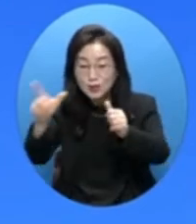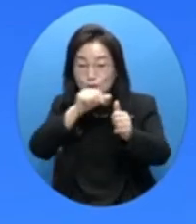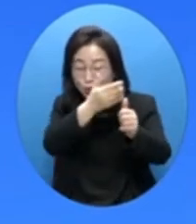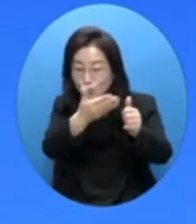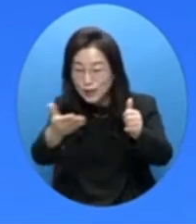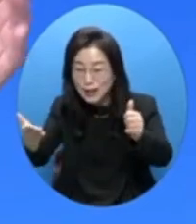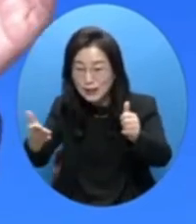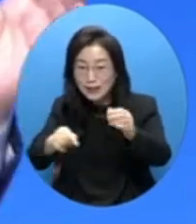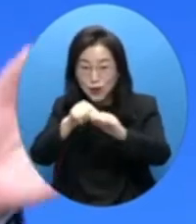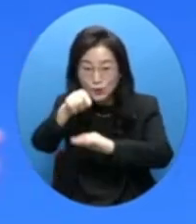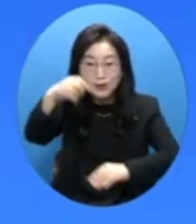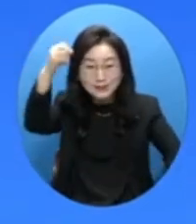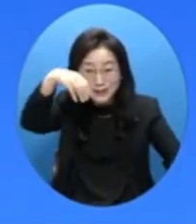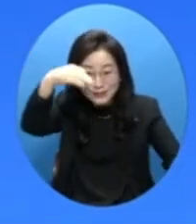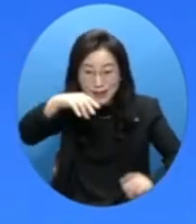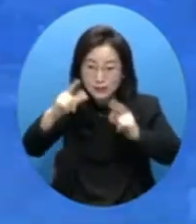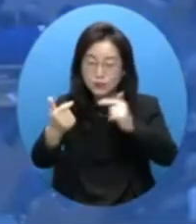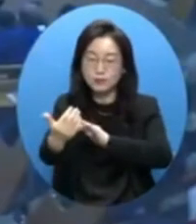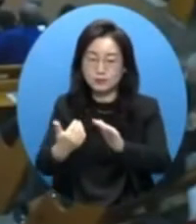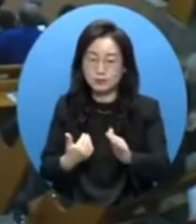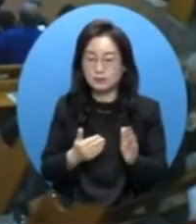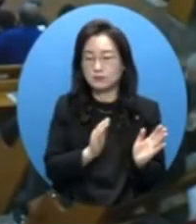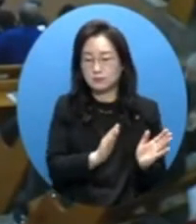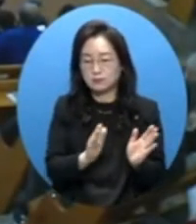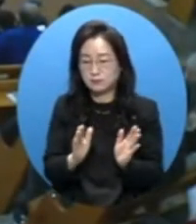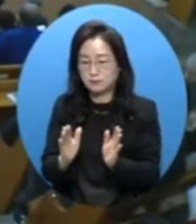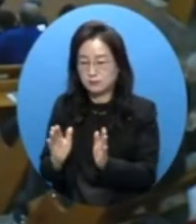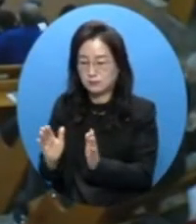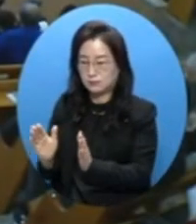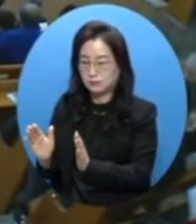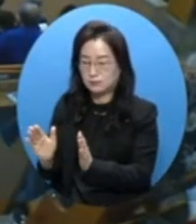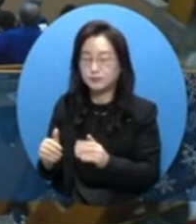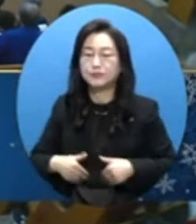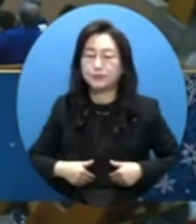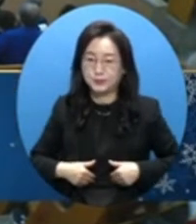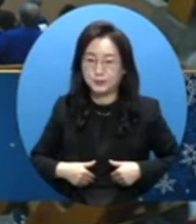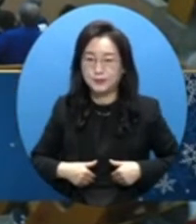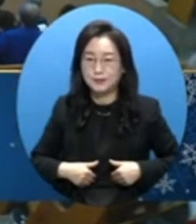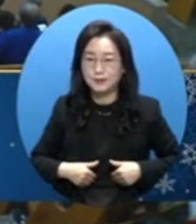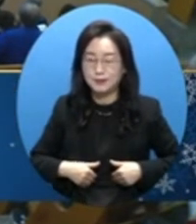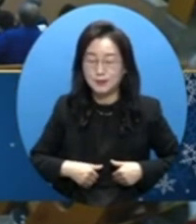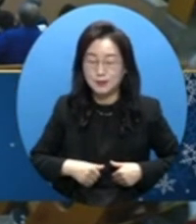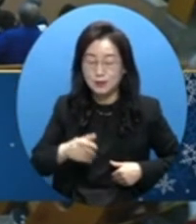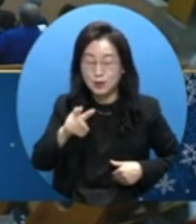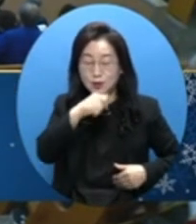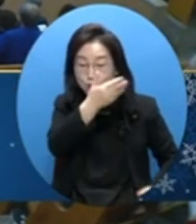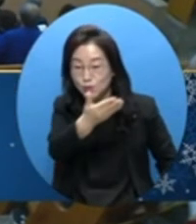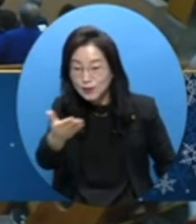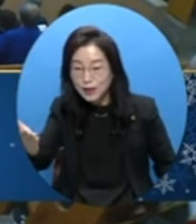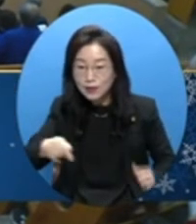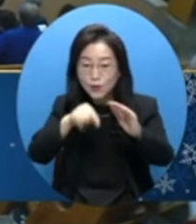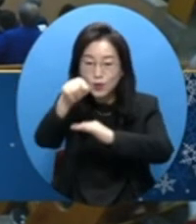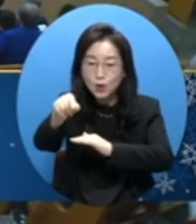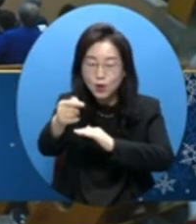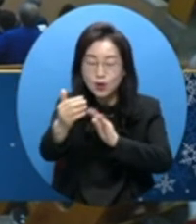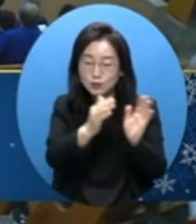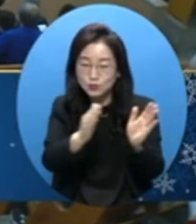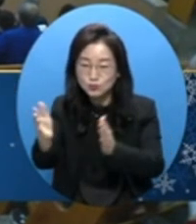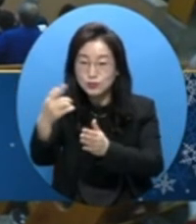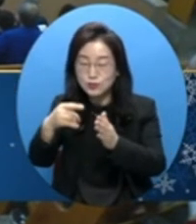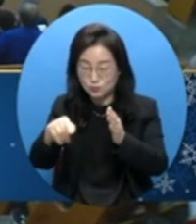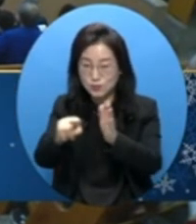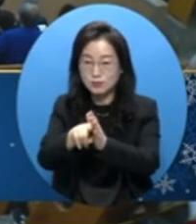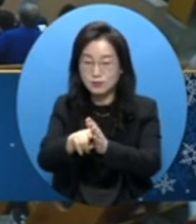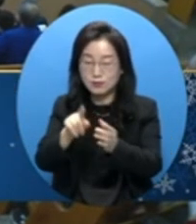건너가기 전에 우리가 철저한 준비를 해야 됩니다 성경은 요단강을 건너갈 준비에 대해서 묘사